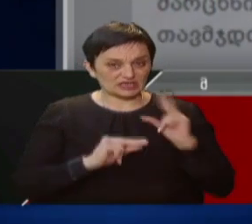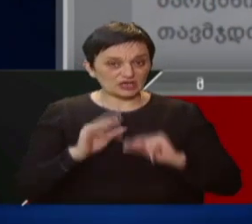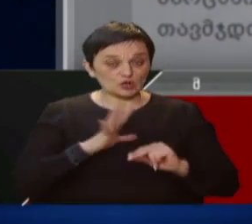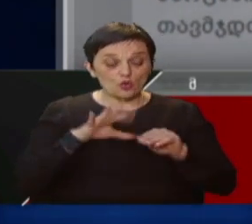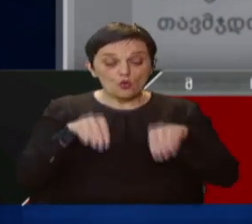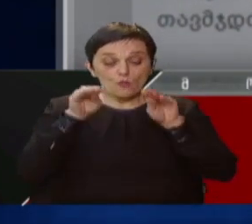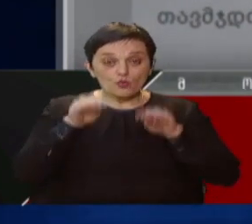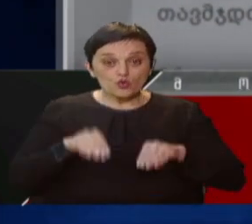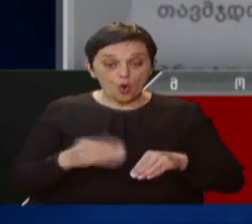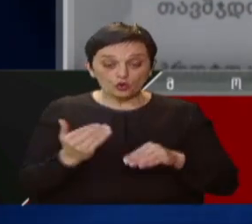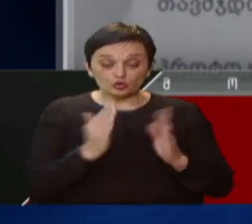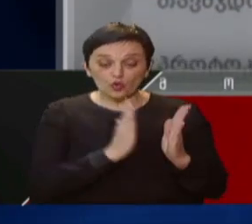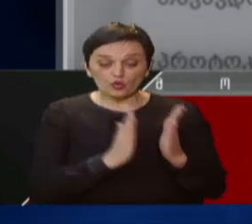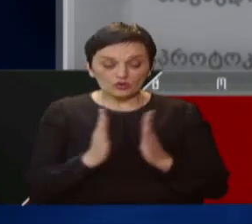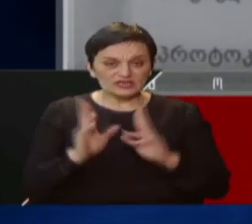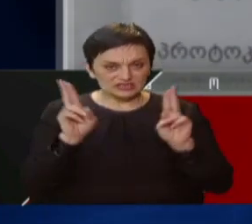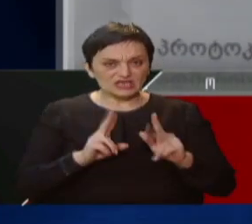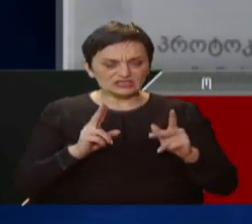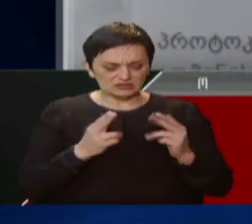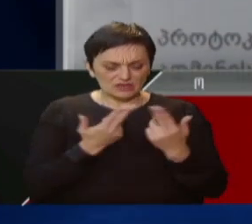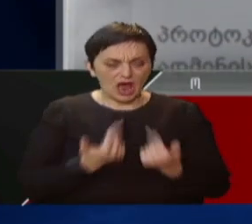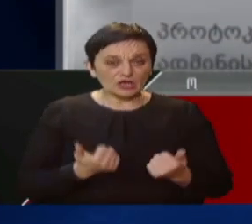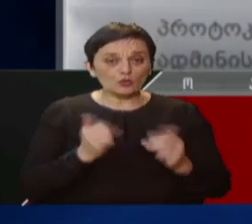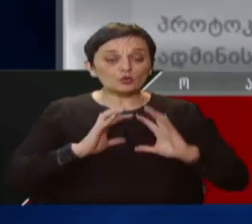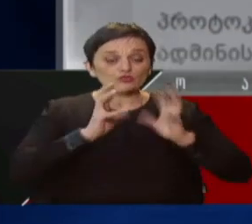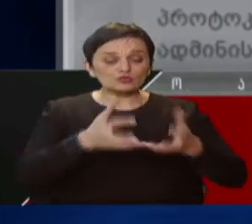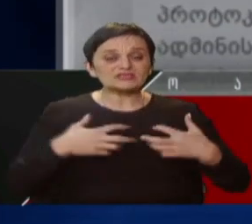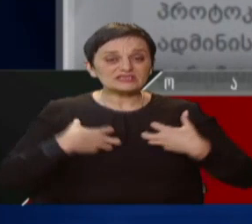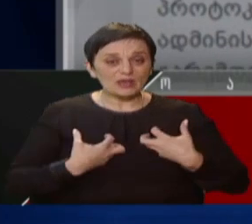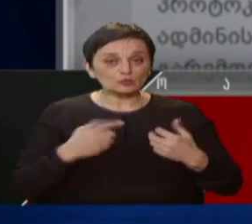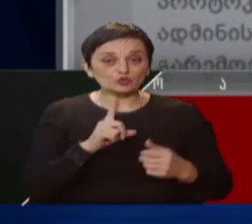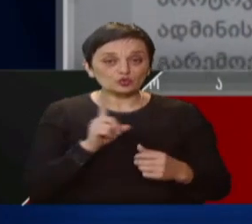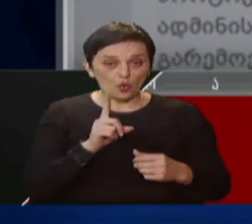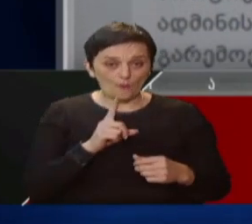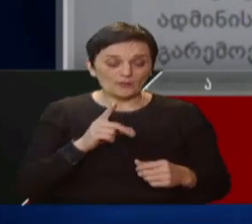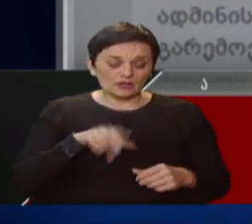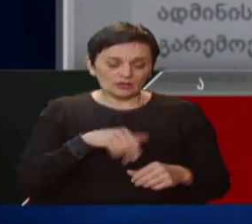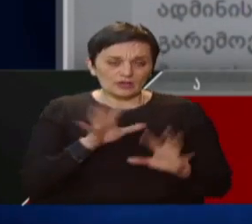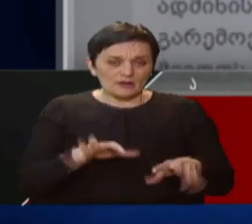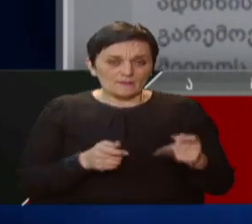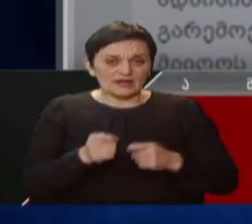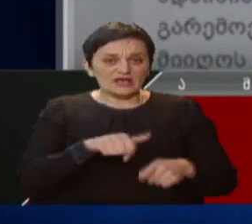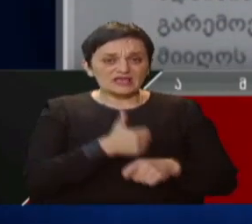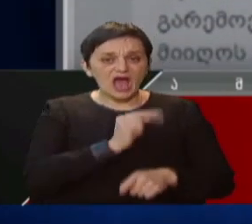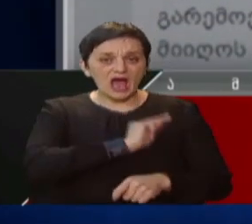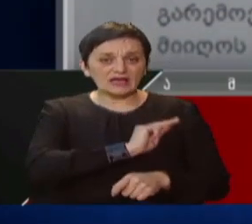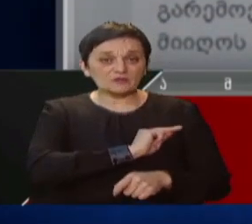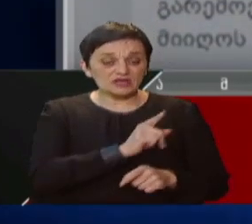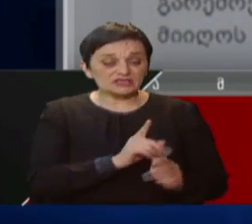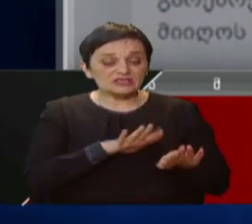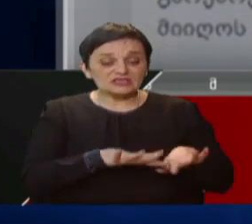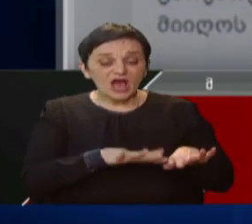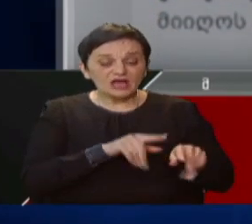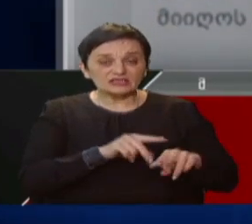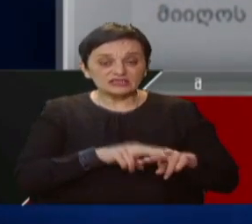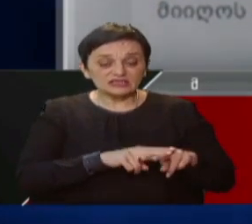პროტოკოლური განლაგების აღნიშნული წესი აღიარებულია მსოფლიოში და სამწუხაროა, რომ პრეზიდენტის ადმინისტრაციისთვის მიცემული განლაგება მიუღებელი